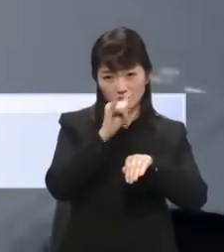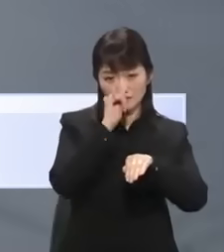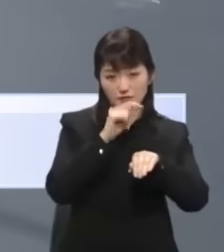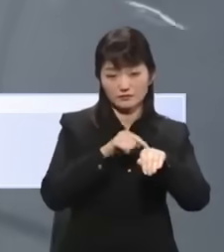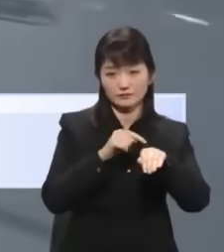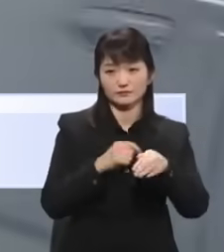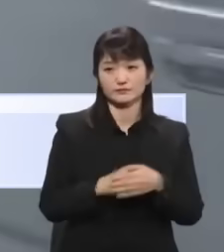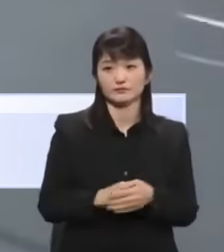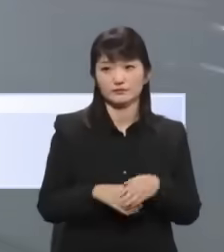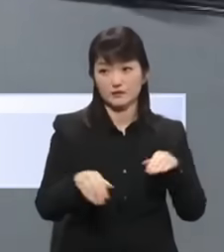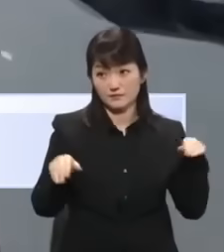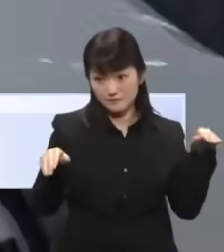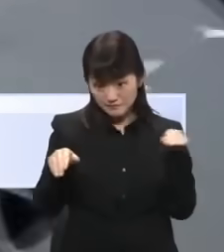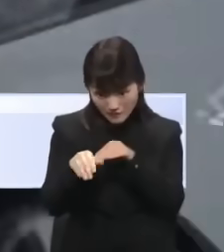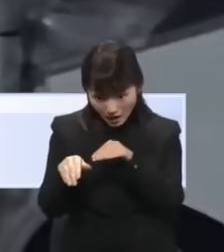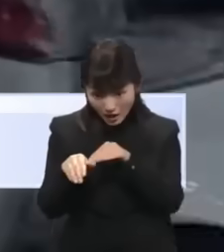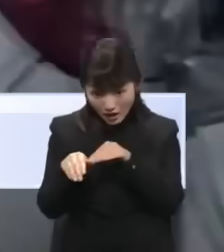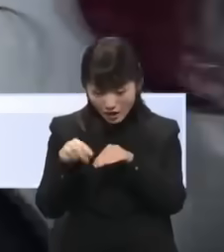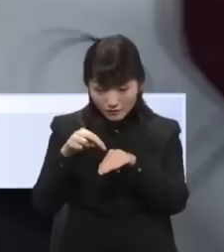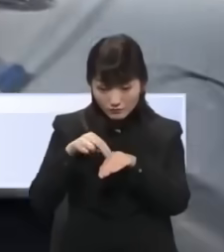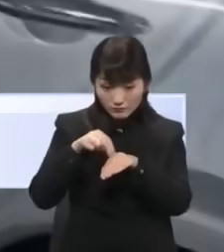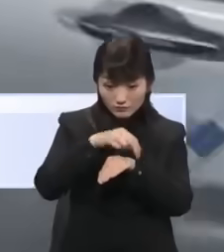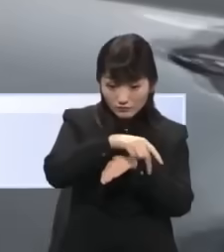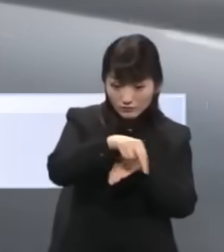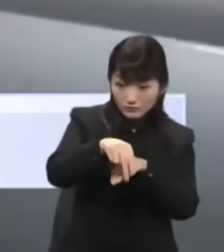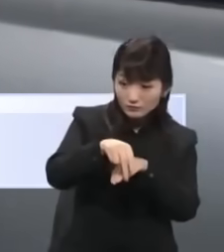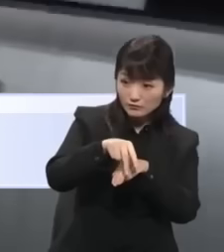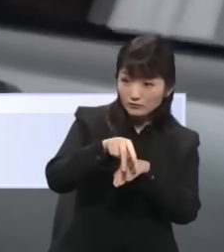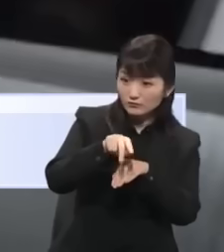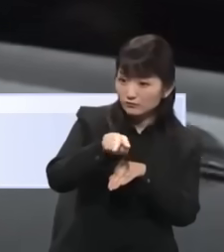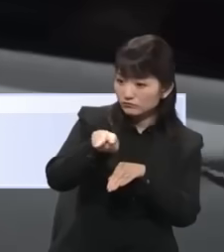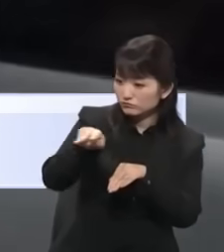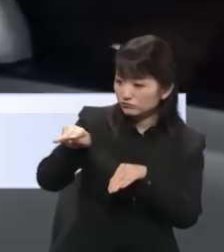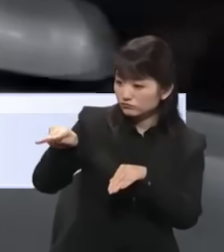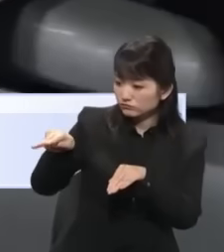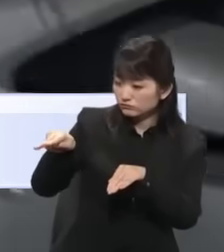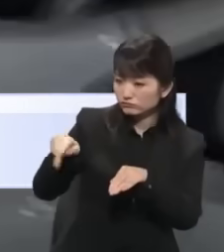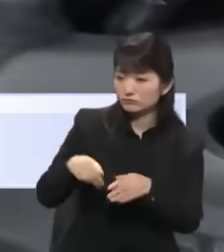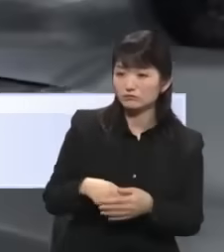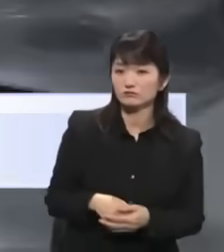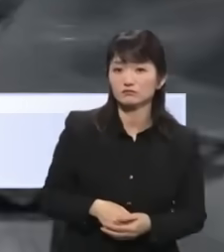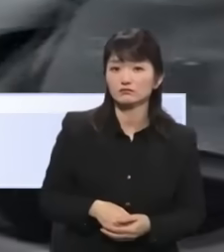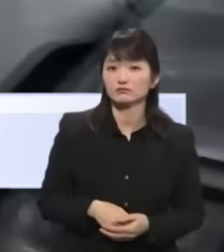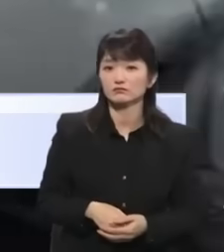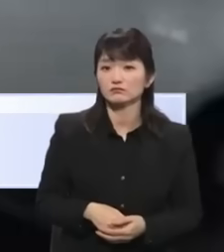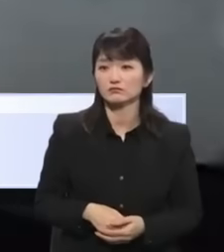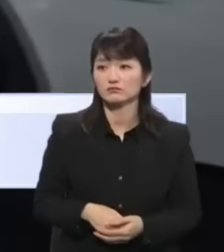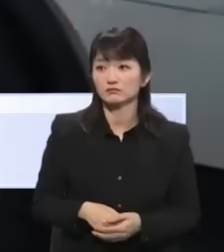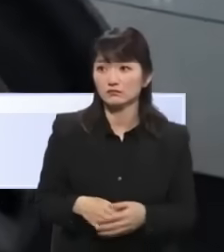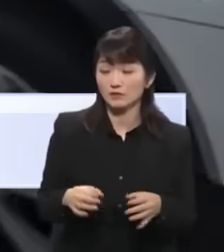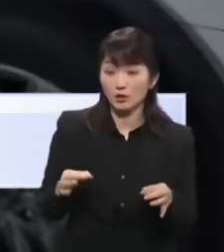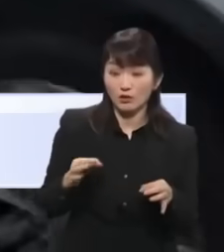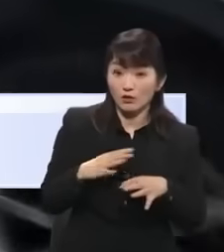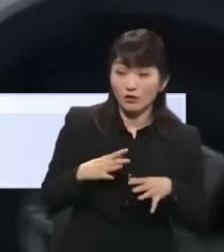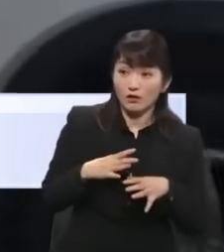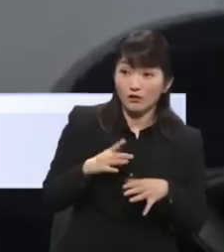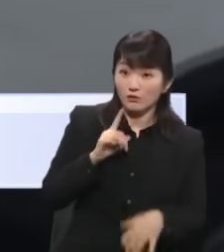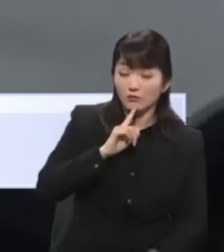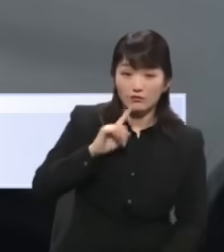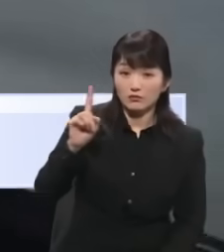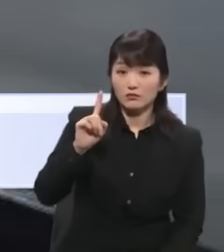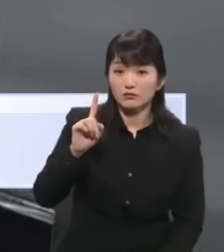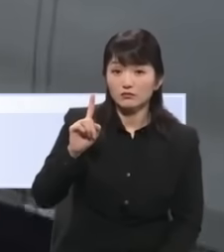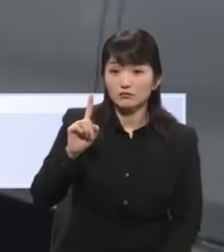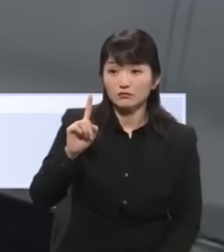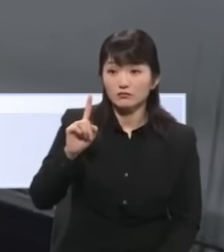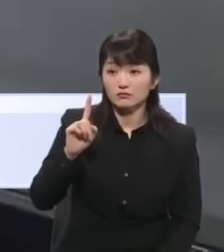직후에이 사람이 차에서 내려서 피해 촬영을 한 차례 정도 둘러봤을 뿐이지 실제로 뭐 놀라거나 신고를 하거나